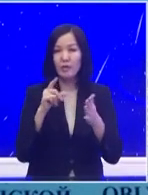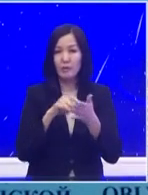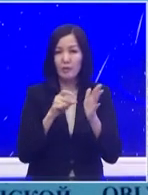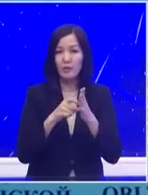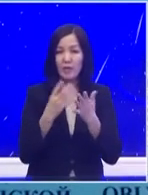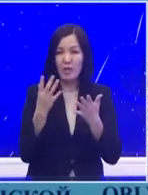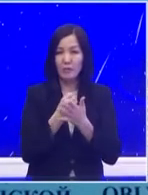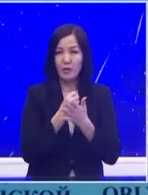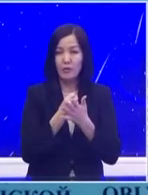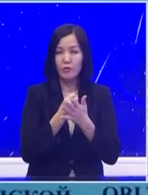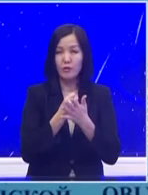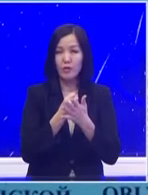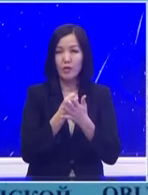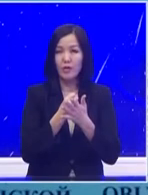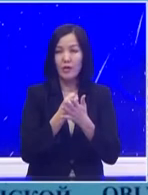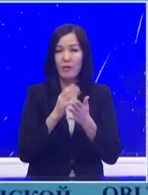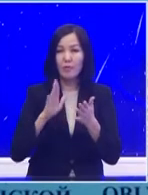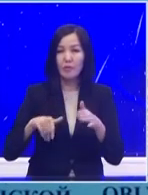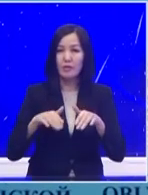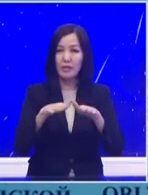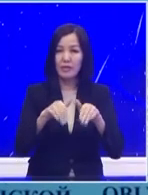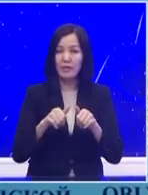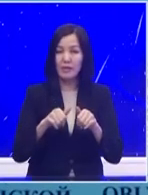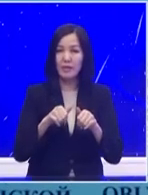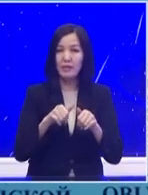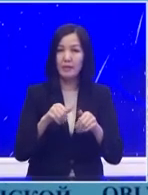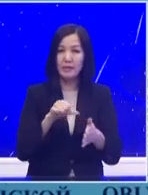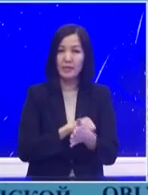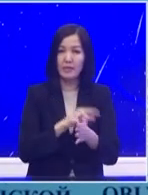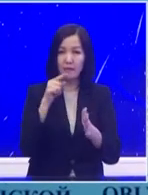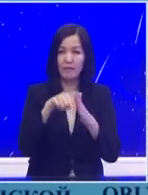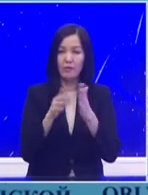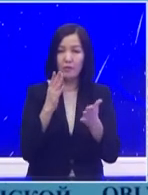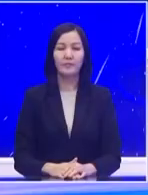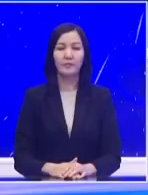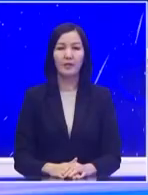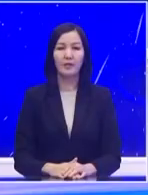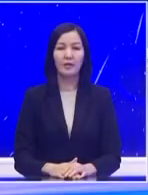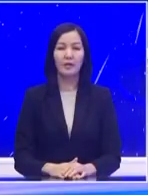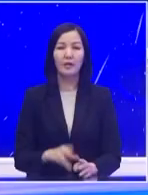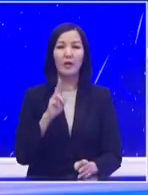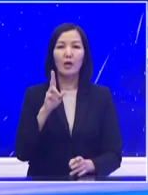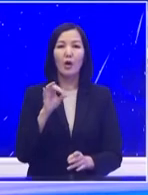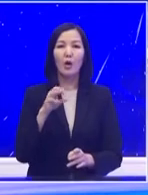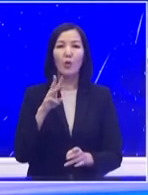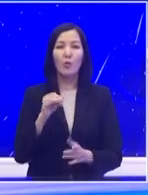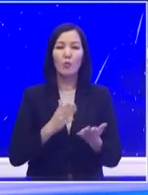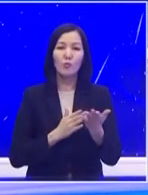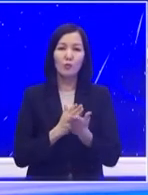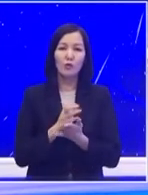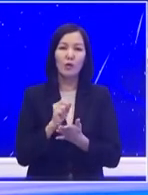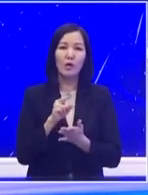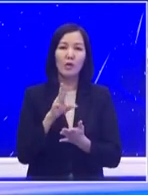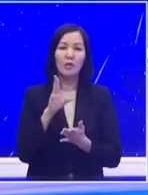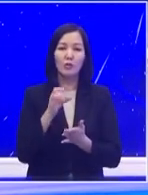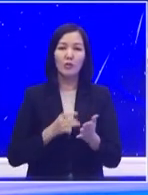было обнаружено и после изъято полиэтиленовый пакет с героином. Во власти мусора. Коммунальщики